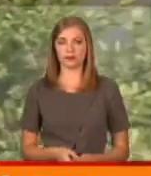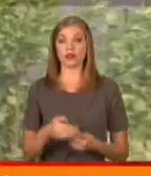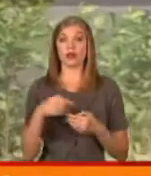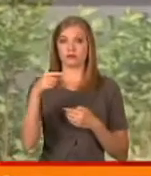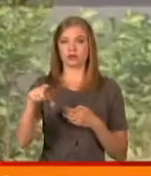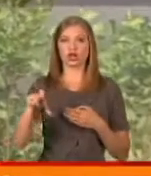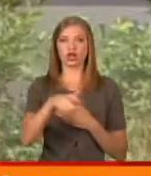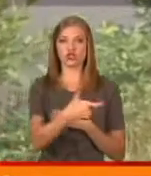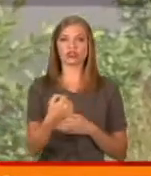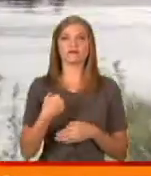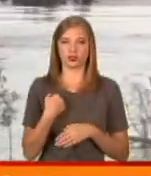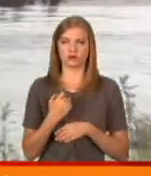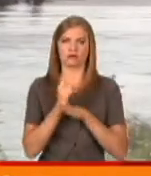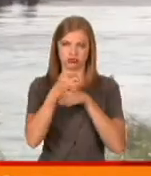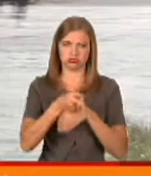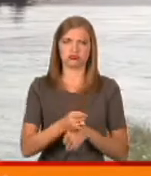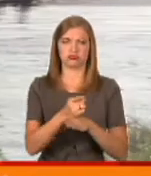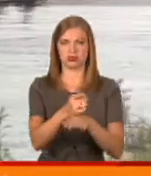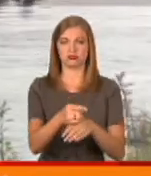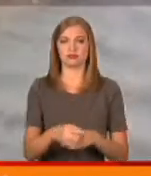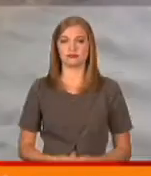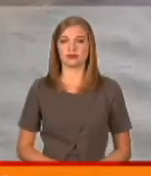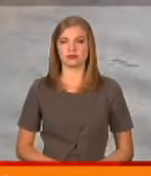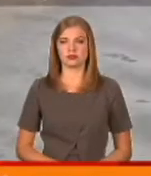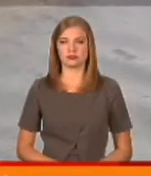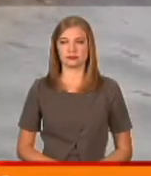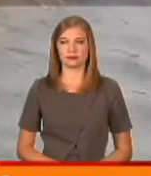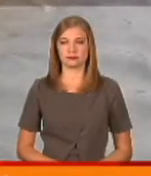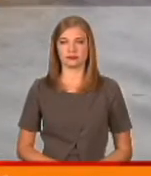Попереду річка. Її військові долають просто на БТРах. Вплав.